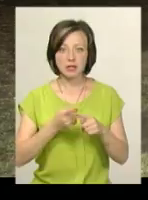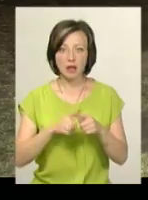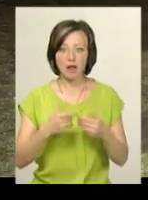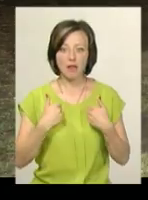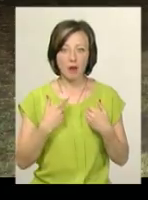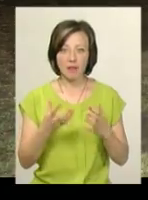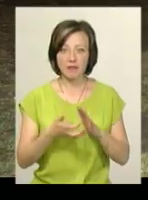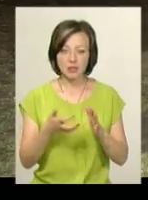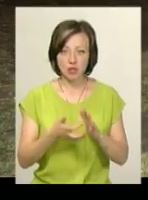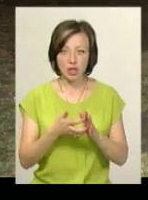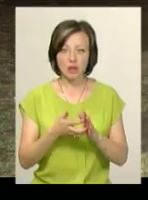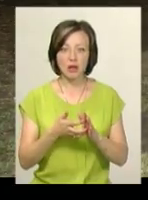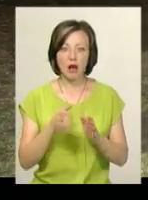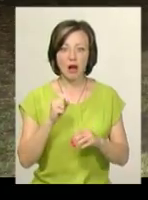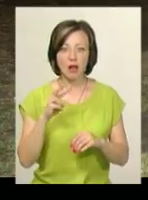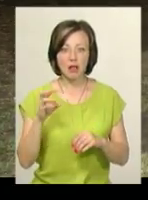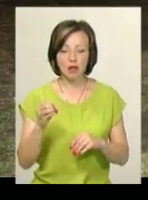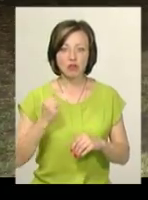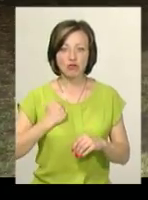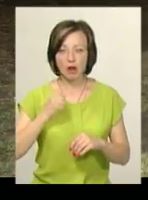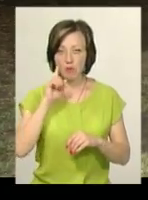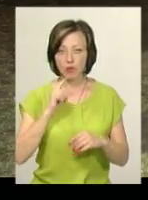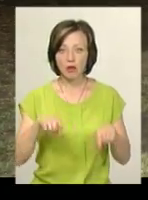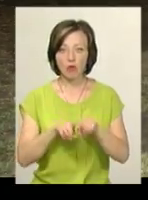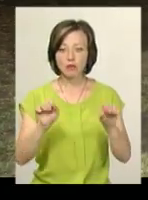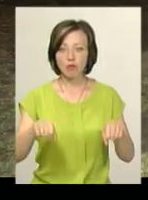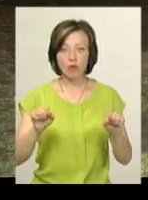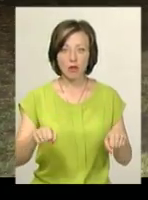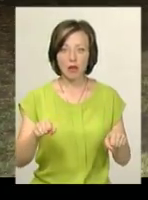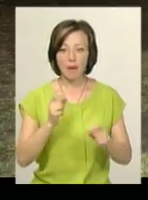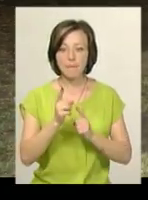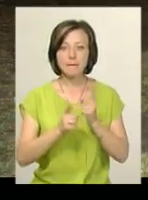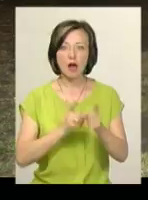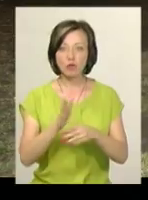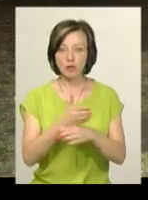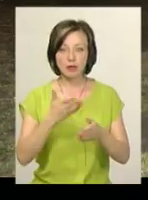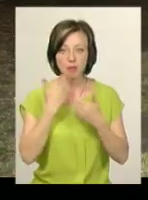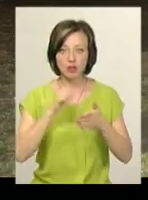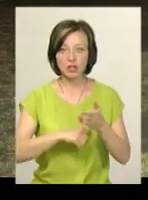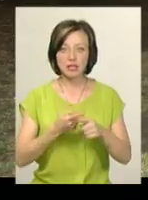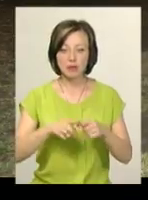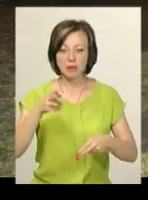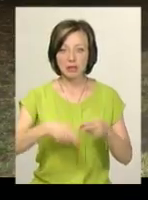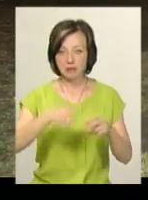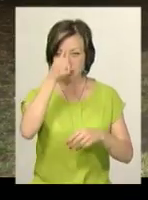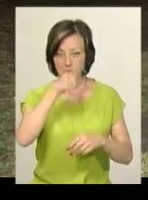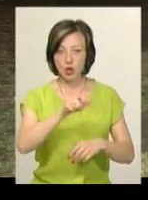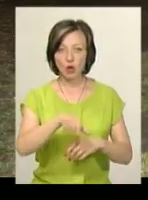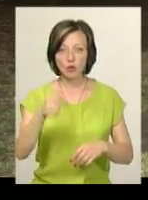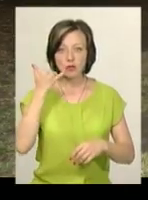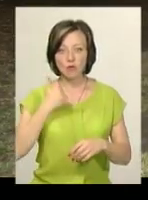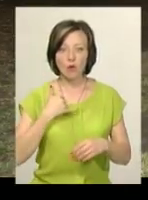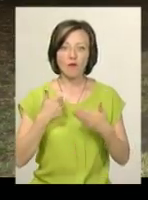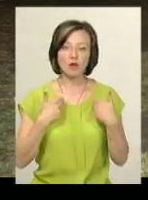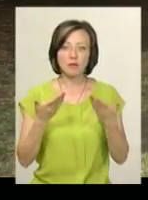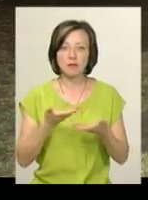а нам їх не вистачає. Ну, але, на жаль, поки що такої змоги перерозподілити немає. Через те під кінець місяця люди вже дзвонять і кажуть, а от ми